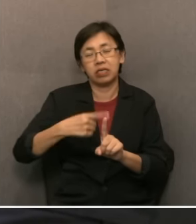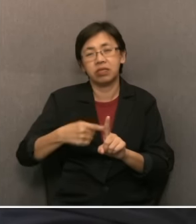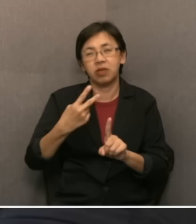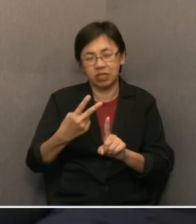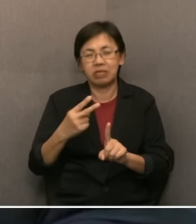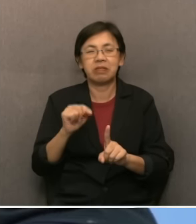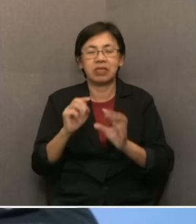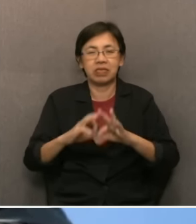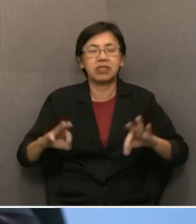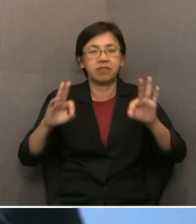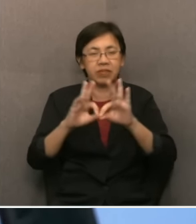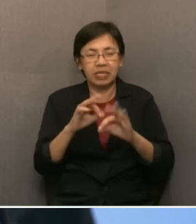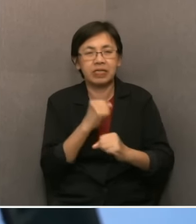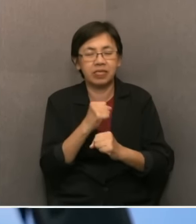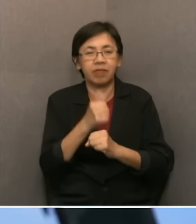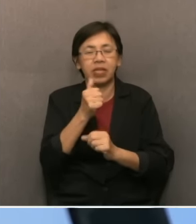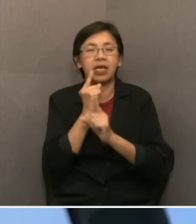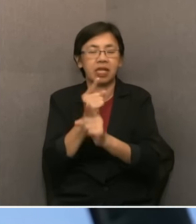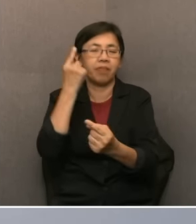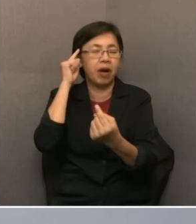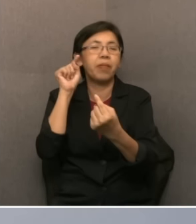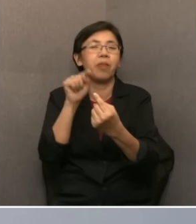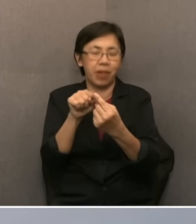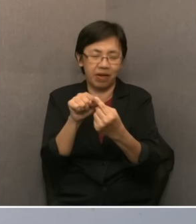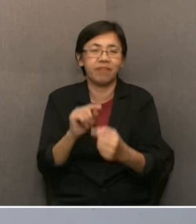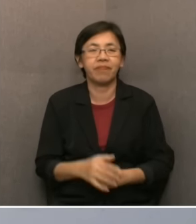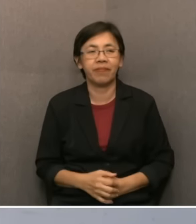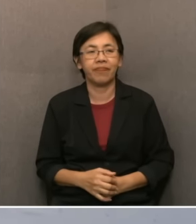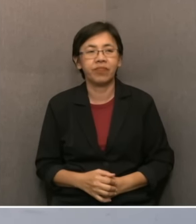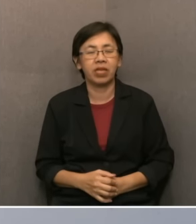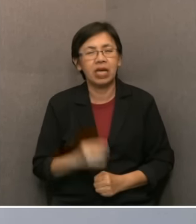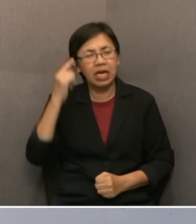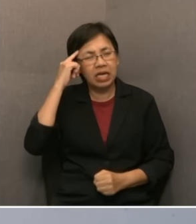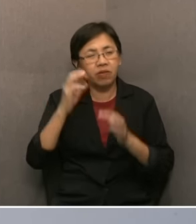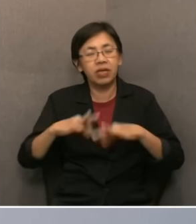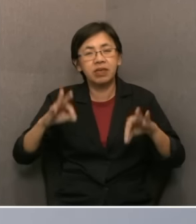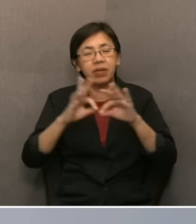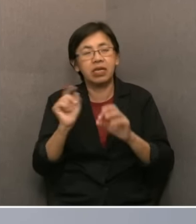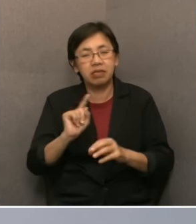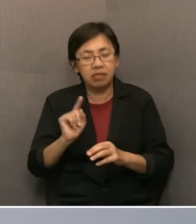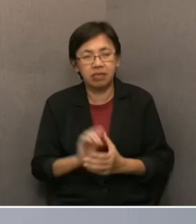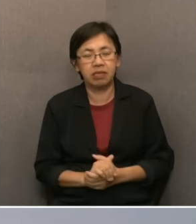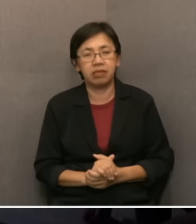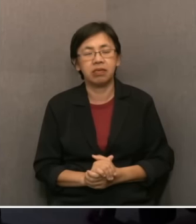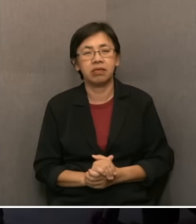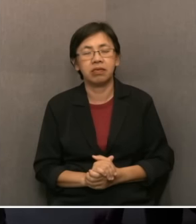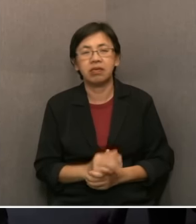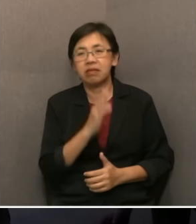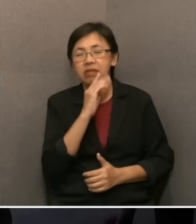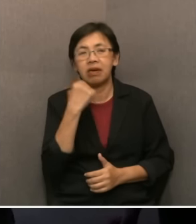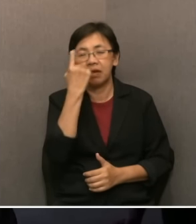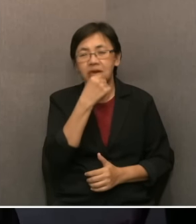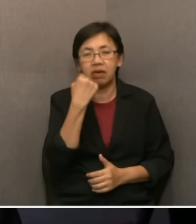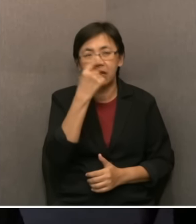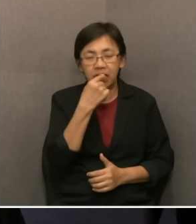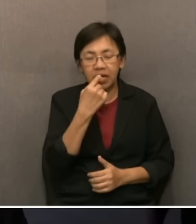ทองที่เขาต้องพยายามทำให้ได้ตามเป้าหมายที่ให้ได้เปรียบที่ดจุดเปลี่ยนสำคัญเตอนเนี้ยก็คือถ้าเกิดว่ามีใครก็ตามที่อาจจะ